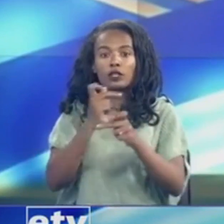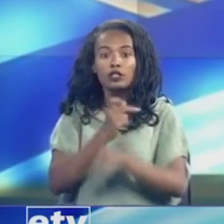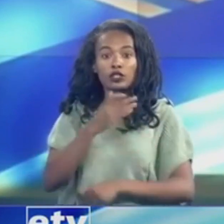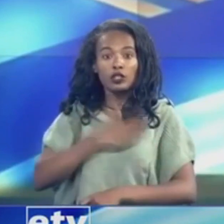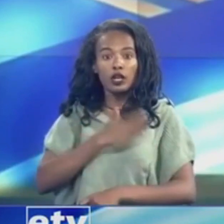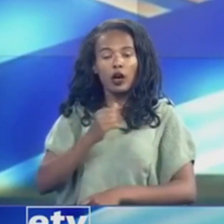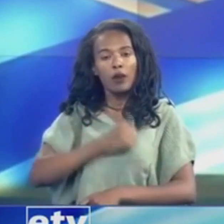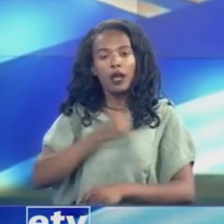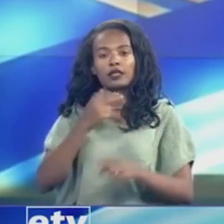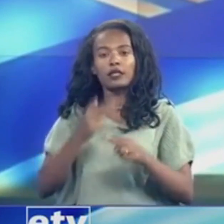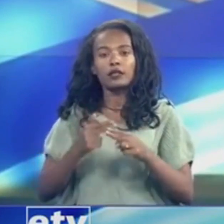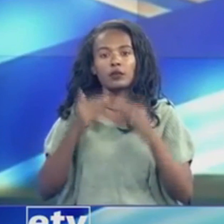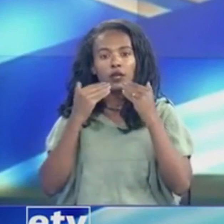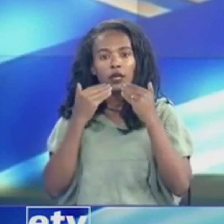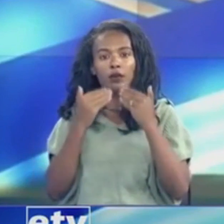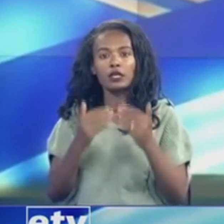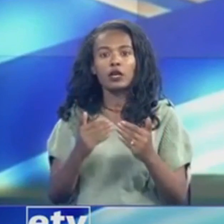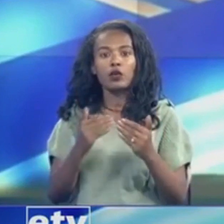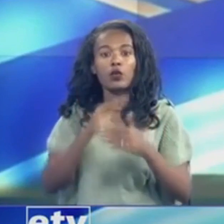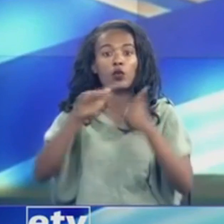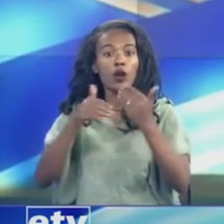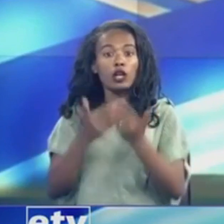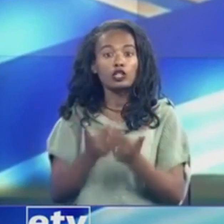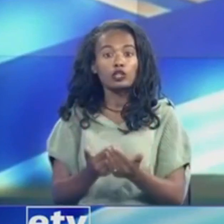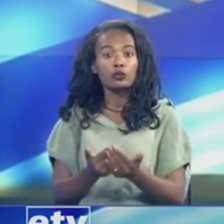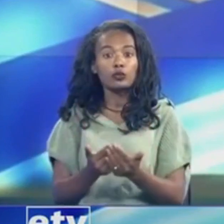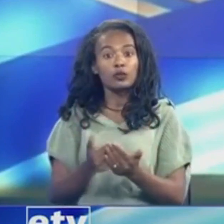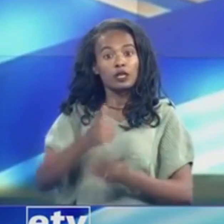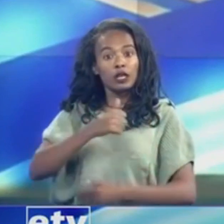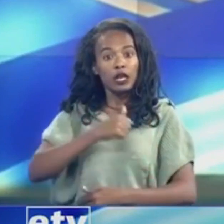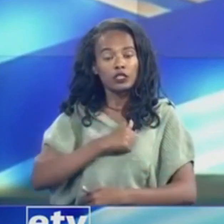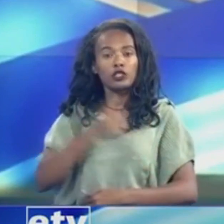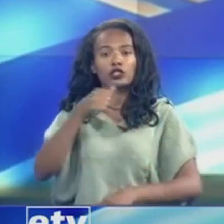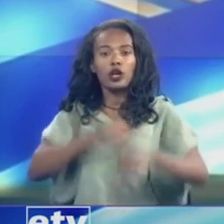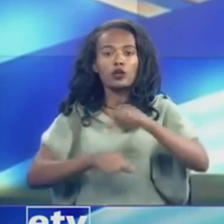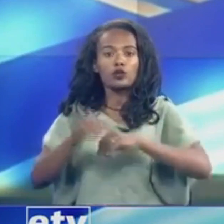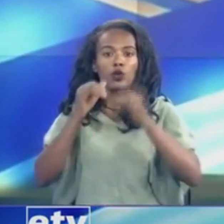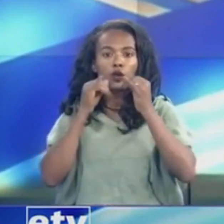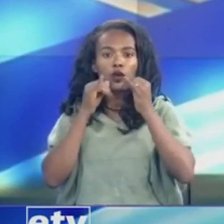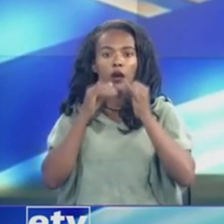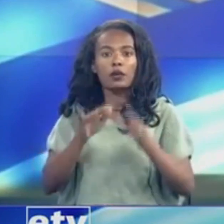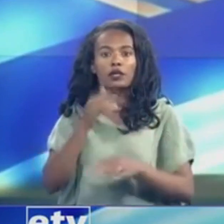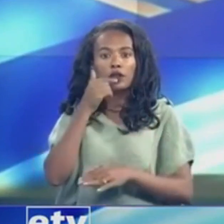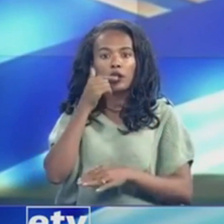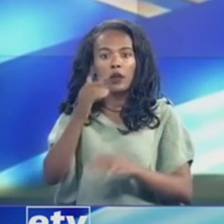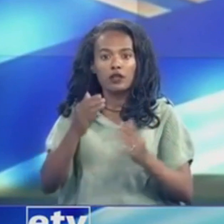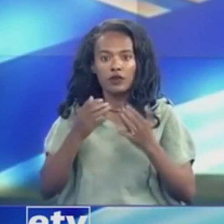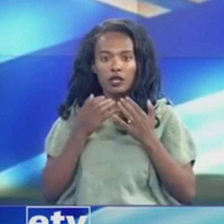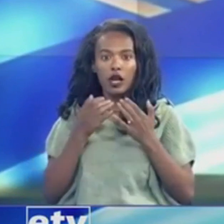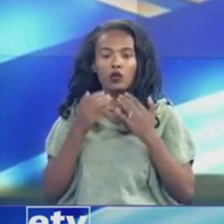በድርጅትና በራስ ስም እያመሰገንኩኝ ሁላችንም የራሳችንን አስተዋጽኦ እናበርክት ለማለት